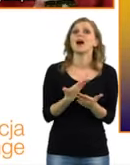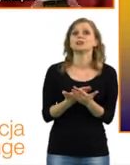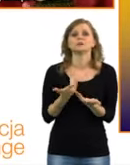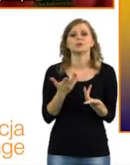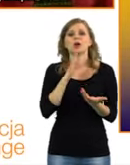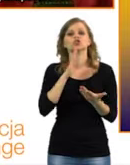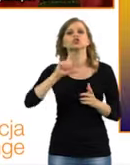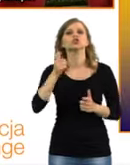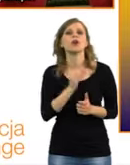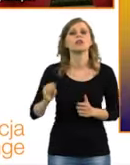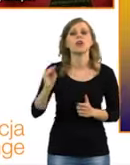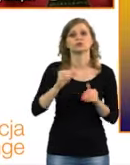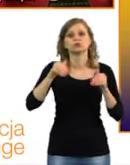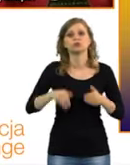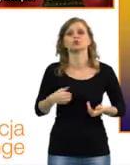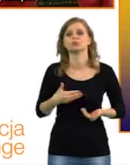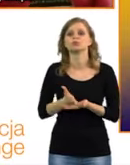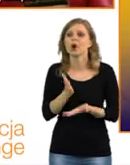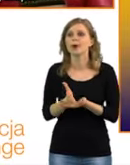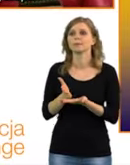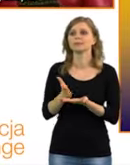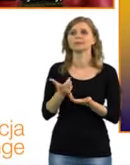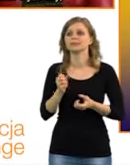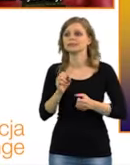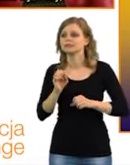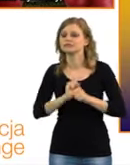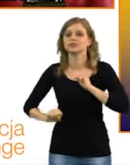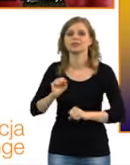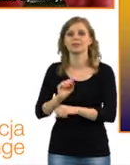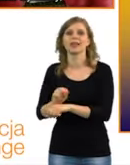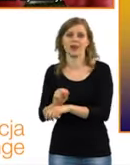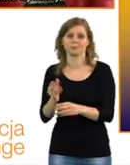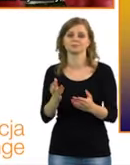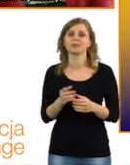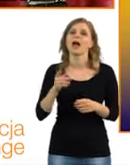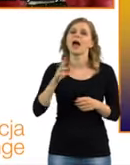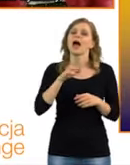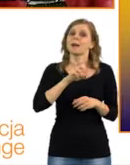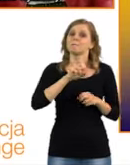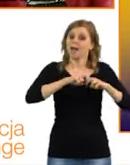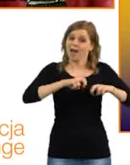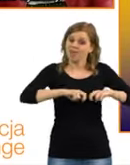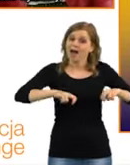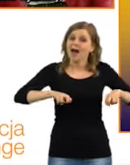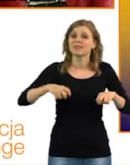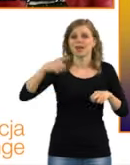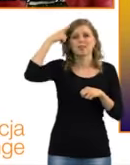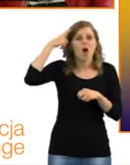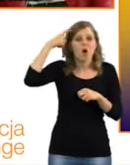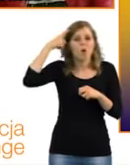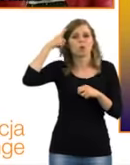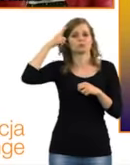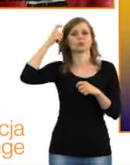Dlaczego, co jeszcze może nam pomóc w naszej terapii? Mianowicie badania neurofizjologiczne